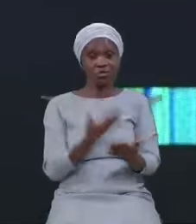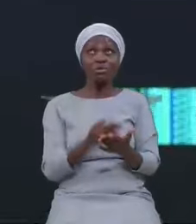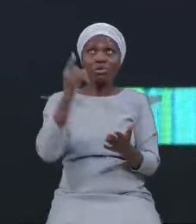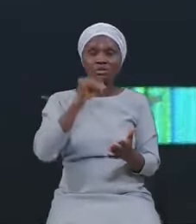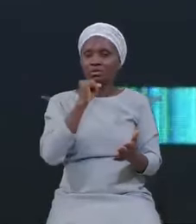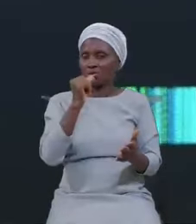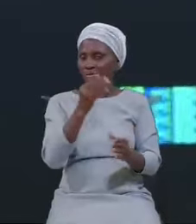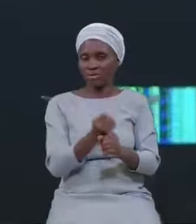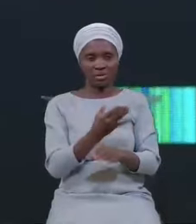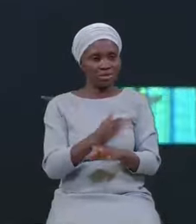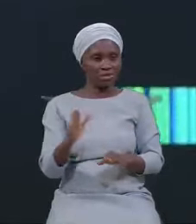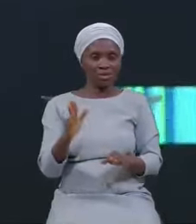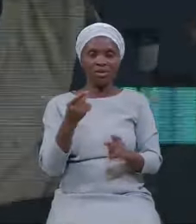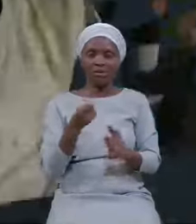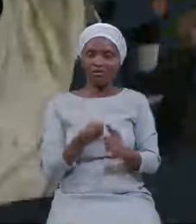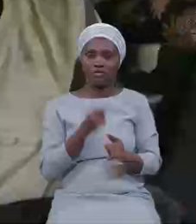cela.